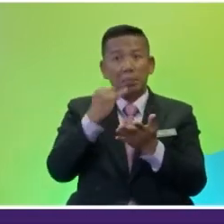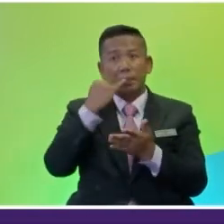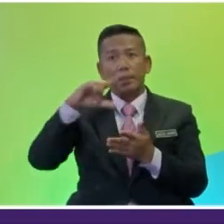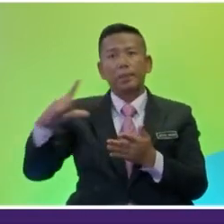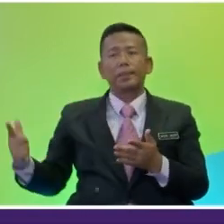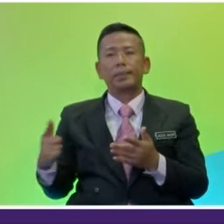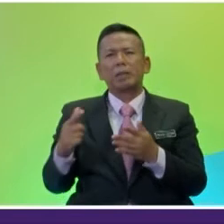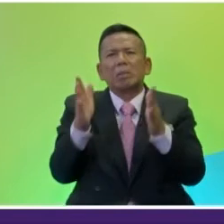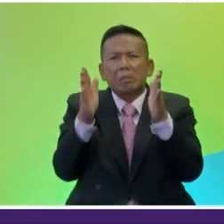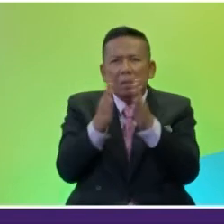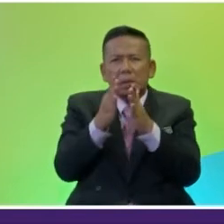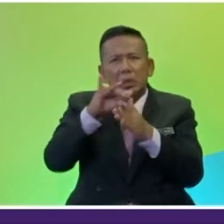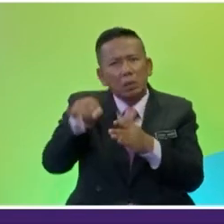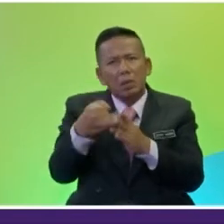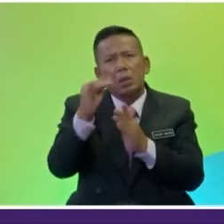juga